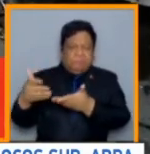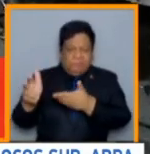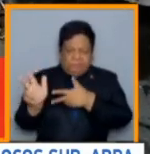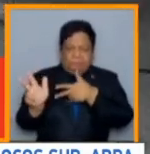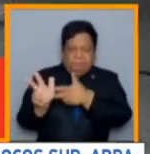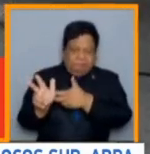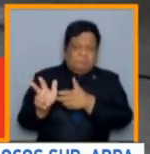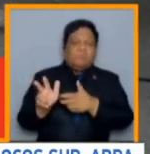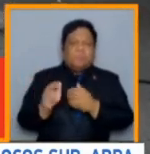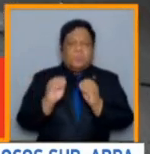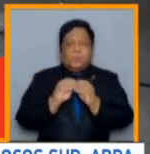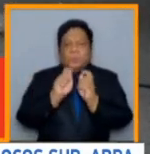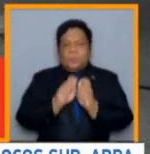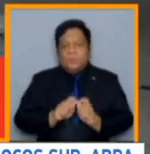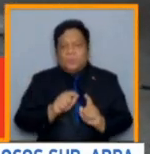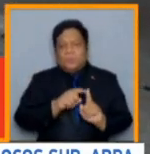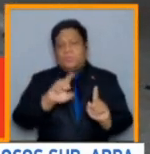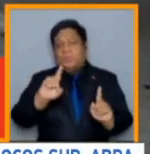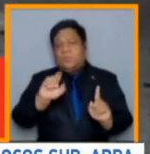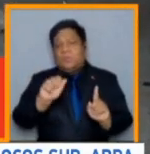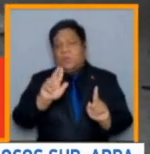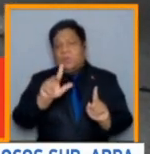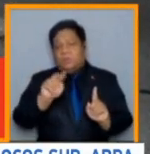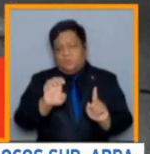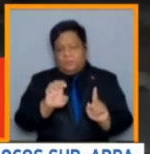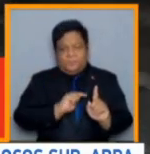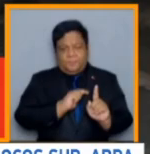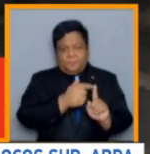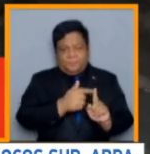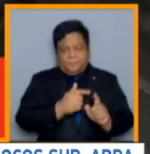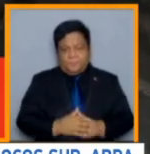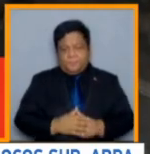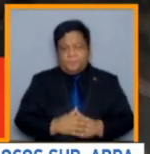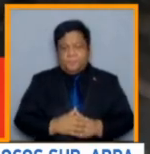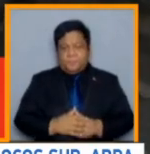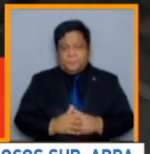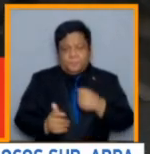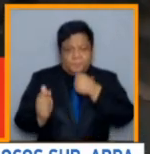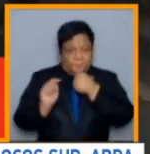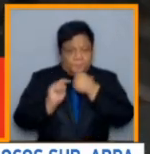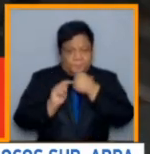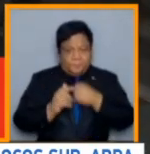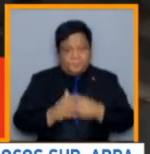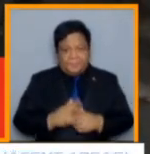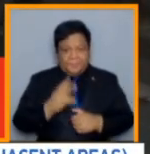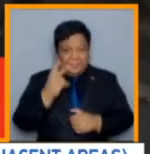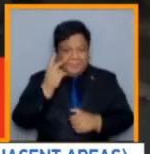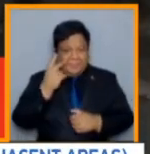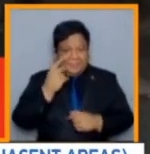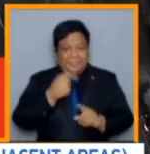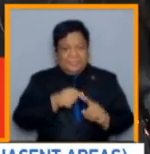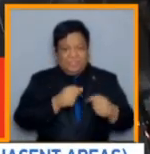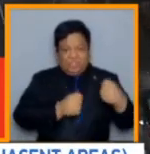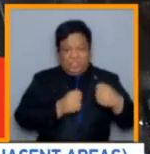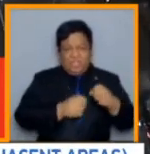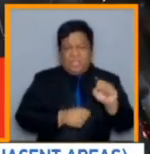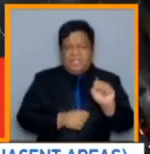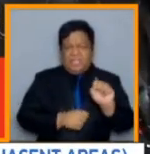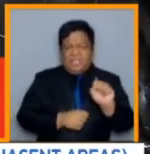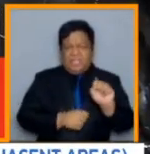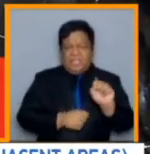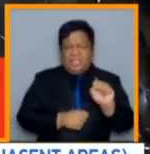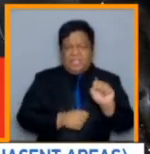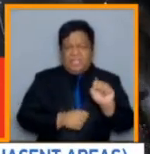Wasak ang unahang bahagi ng SUV na ito matapos sumalpok sa likod ng isang dump truck sa service road na Osmeña Highway southbound